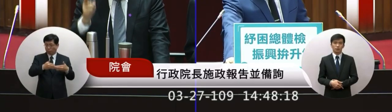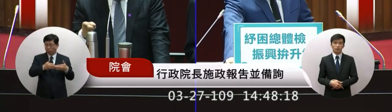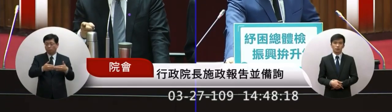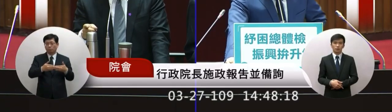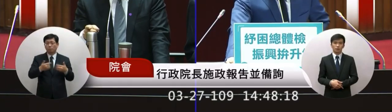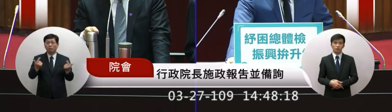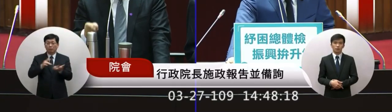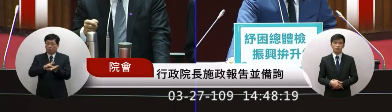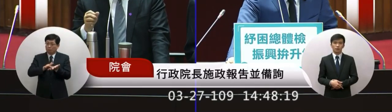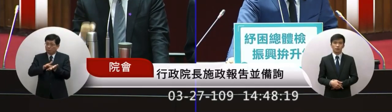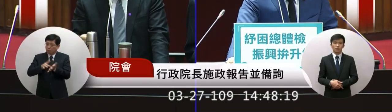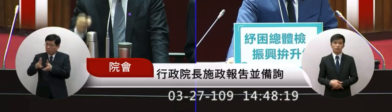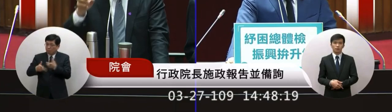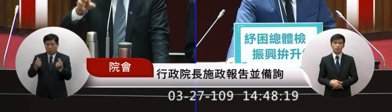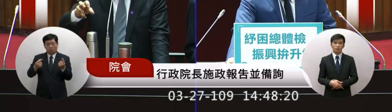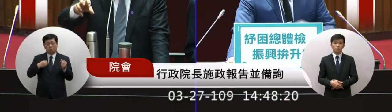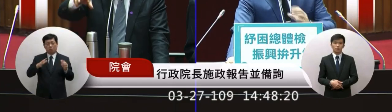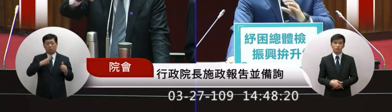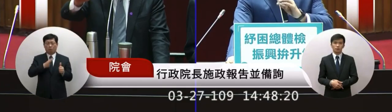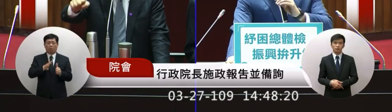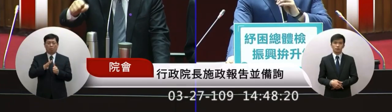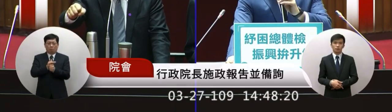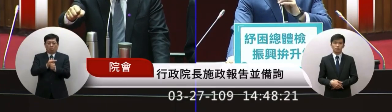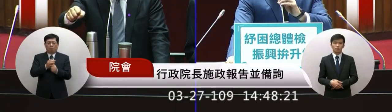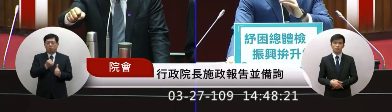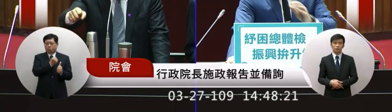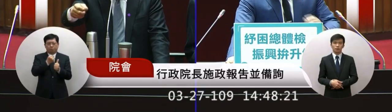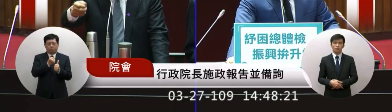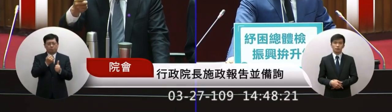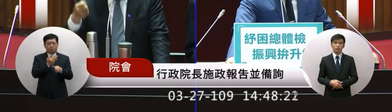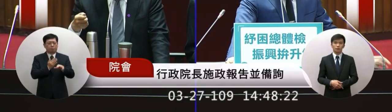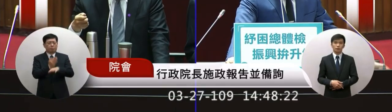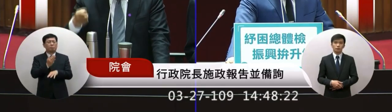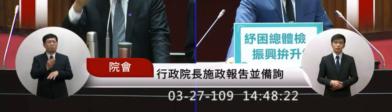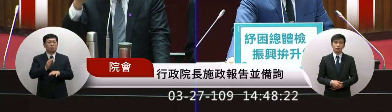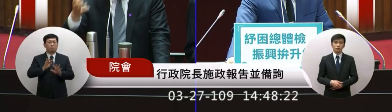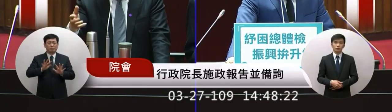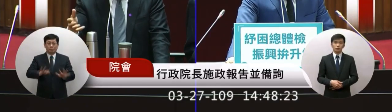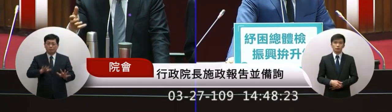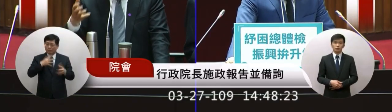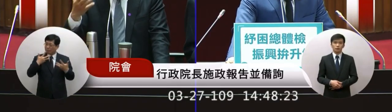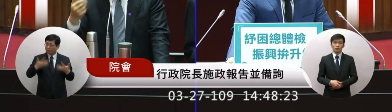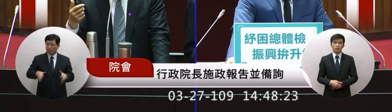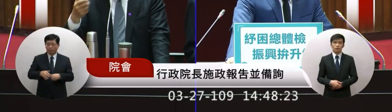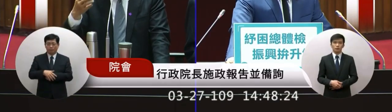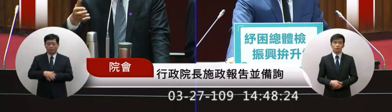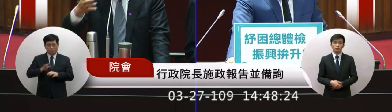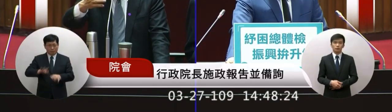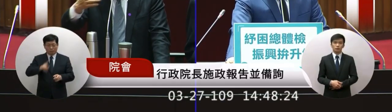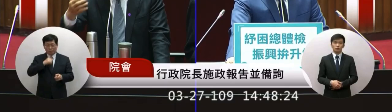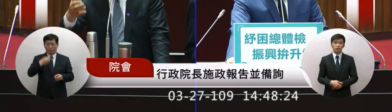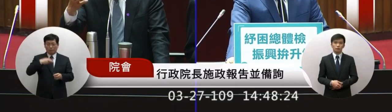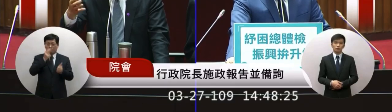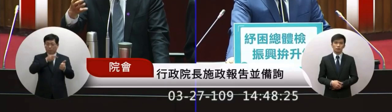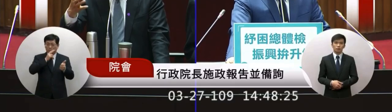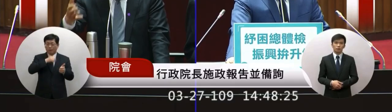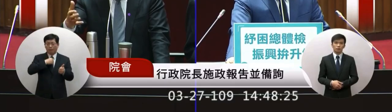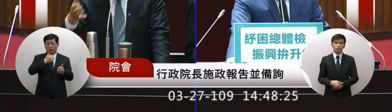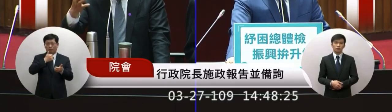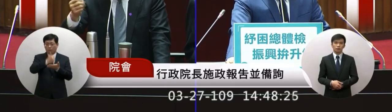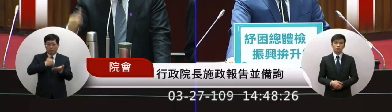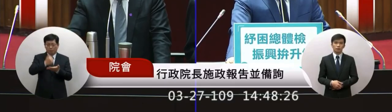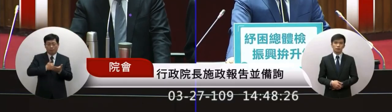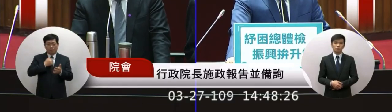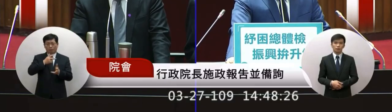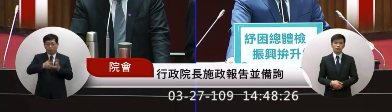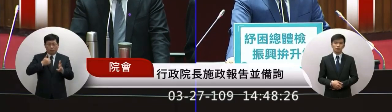连药品都觉得被中国掌握太多，以至于很多都没有办法生